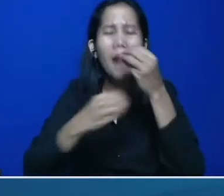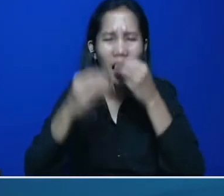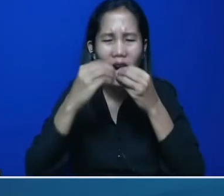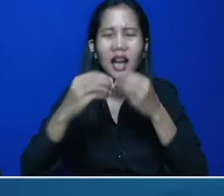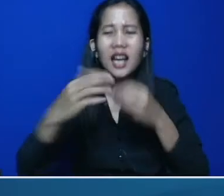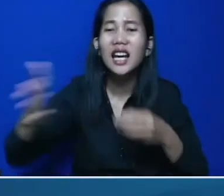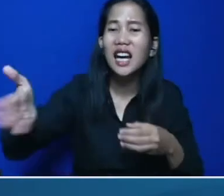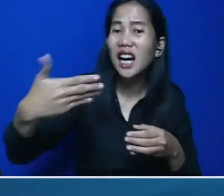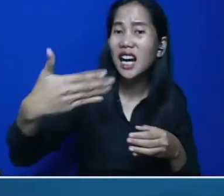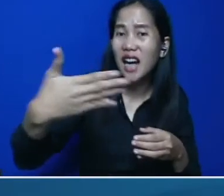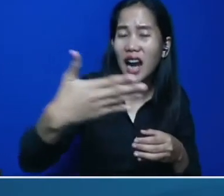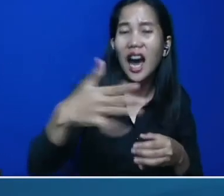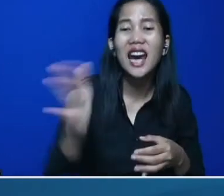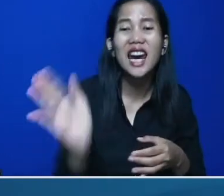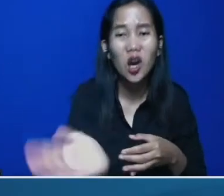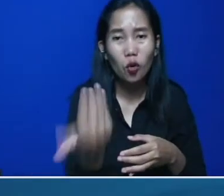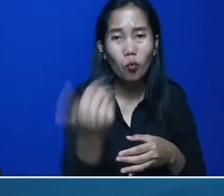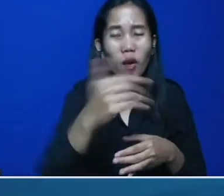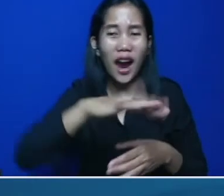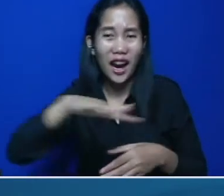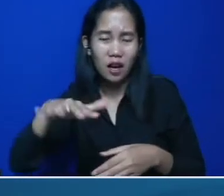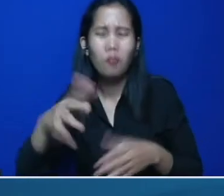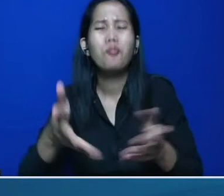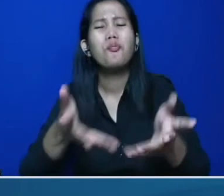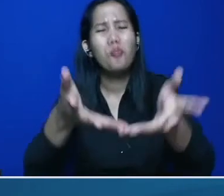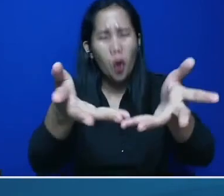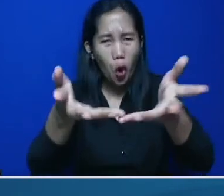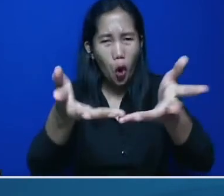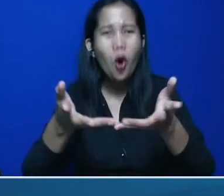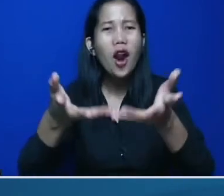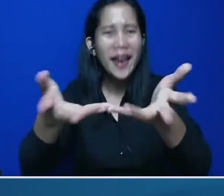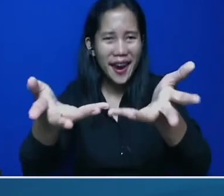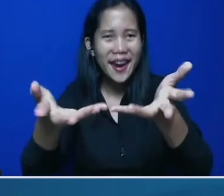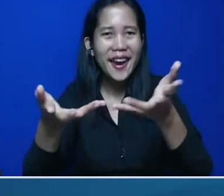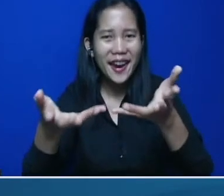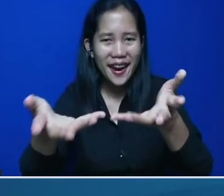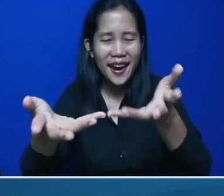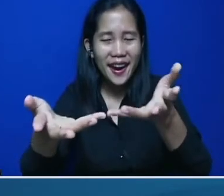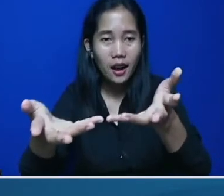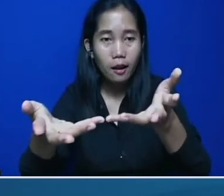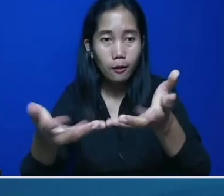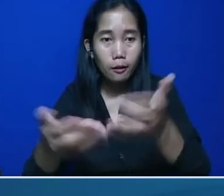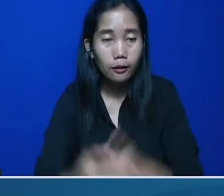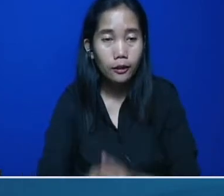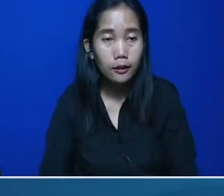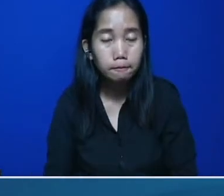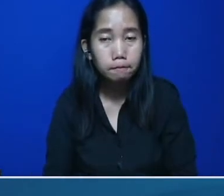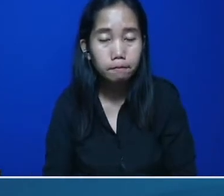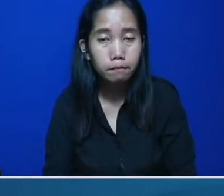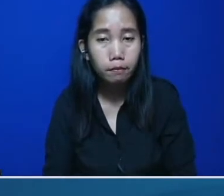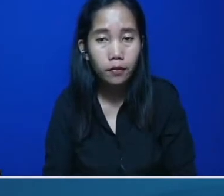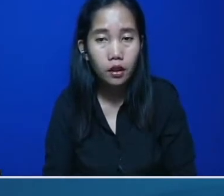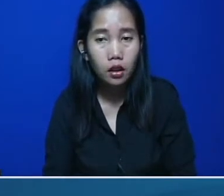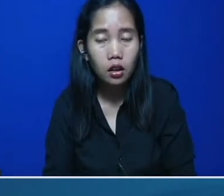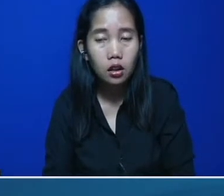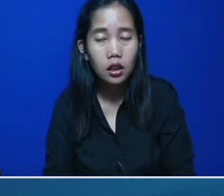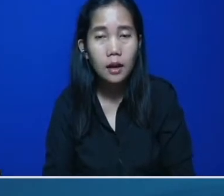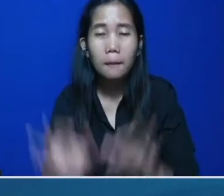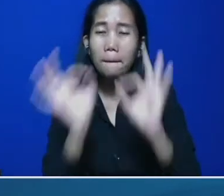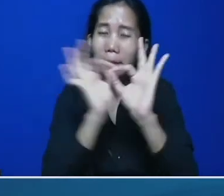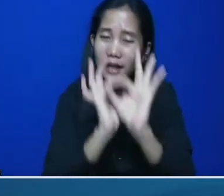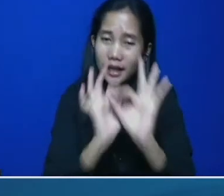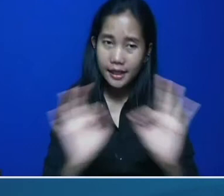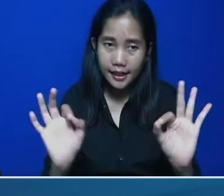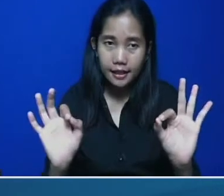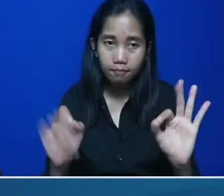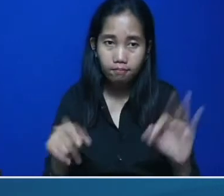di laut di sungai yang penting syaratnya bersirih dan bersisik tetapi